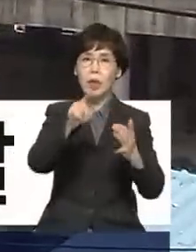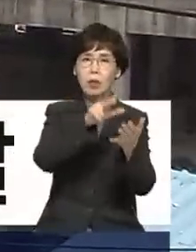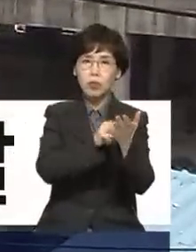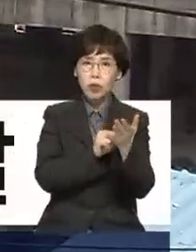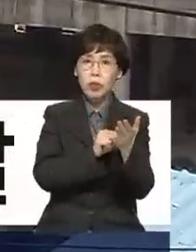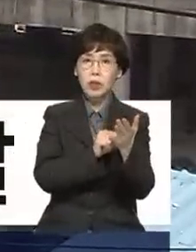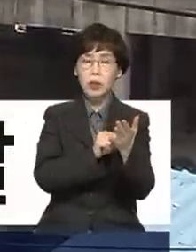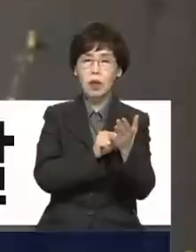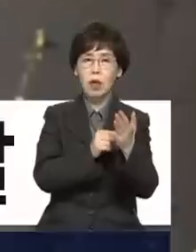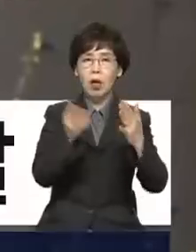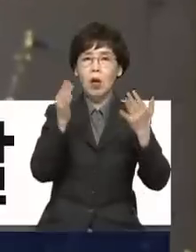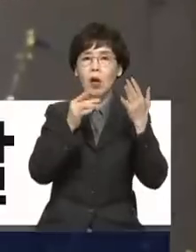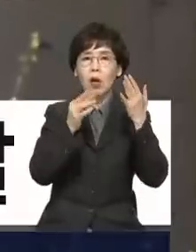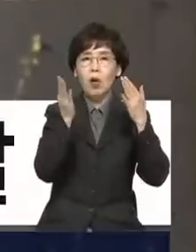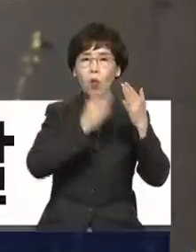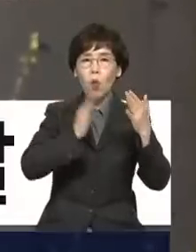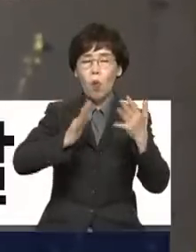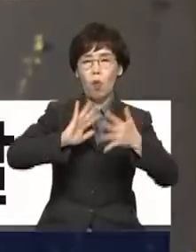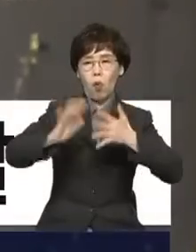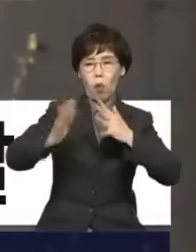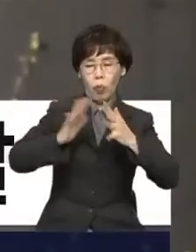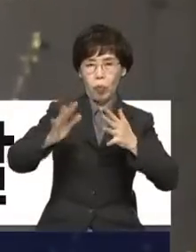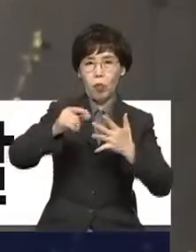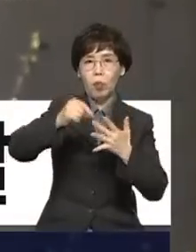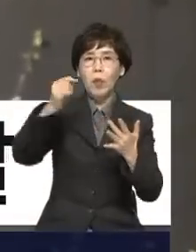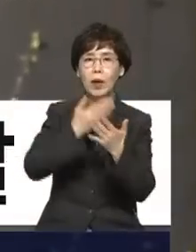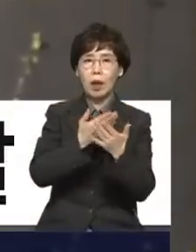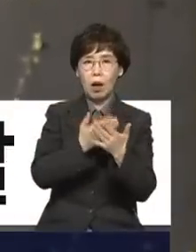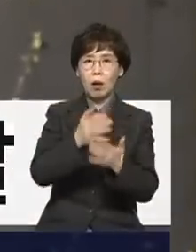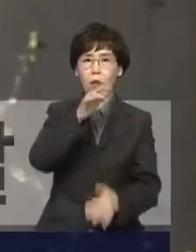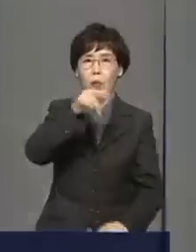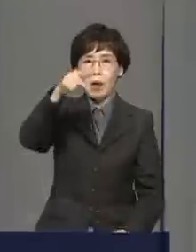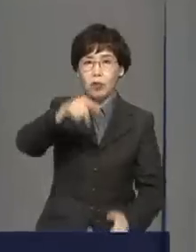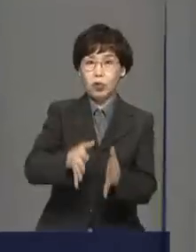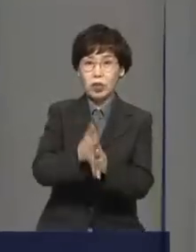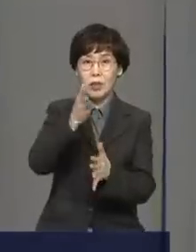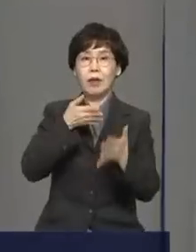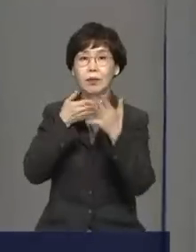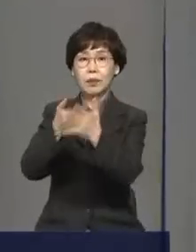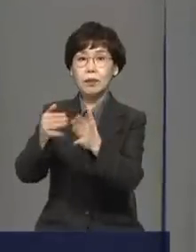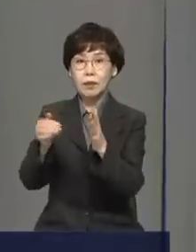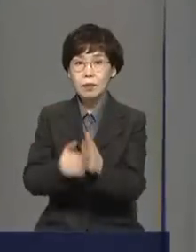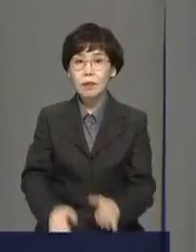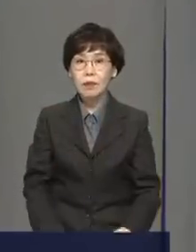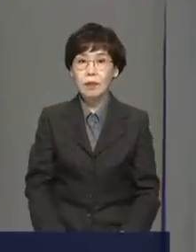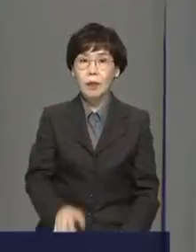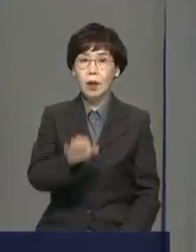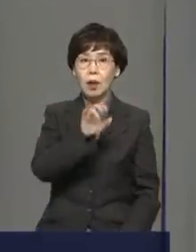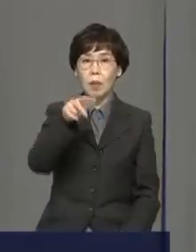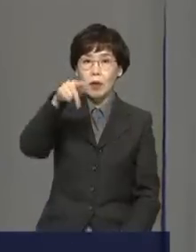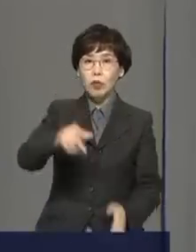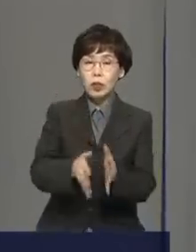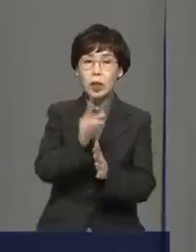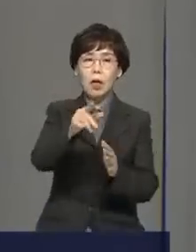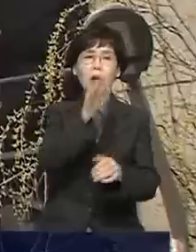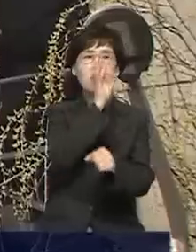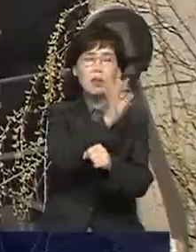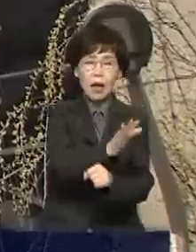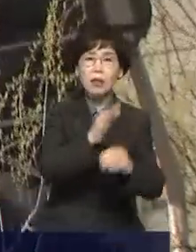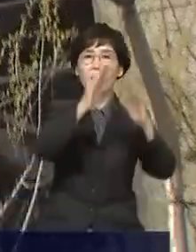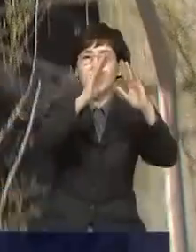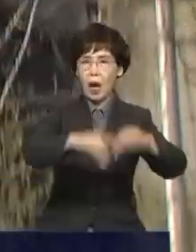문제를 공론화 의제로 선정해달라는 제안서를 파주시에 제출했습니다. 파주시가 이 건물을 사들여